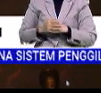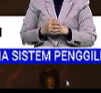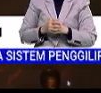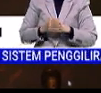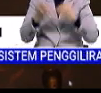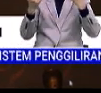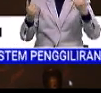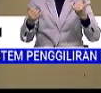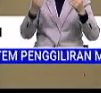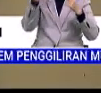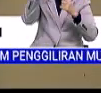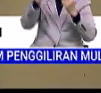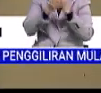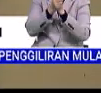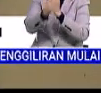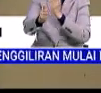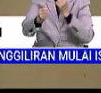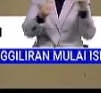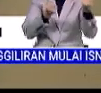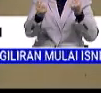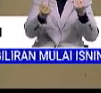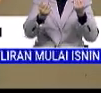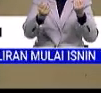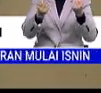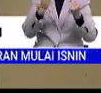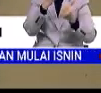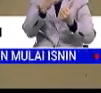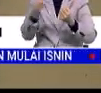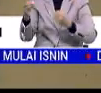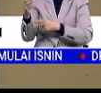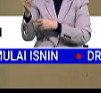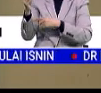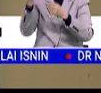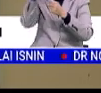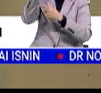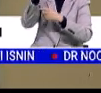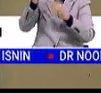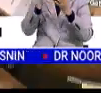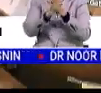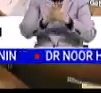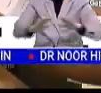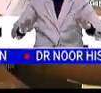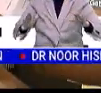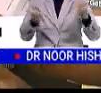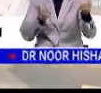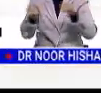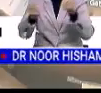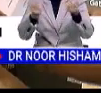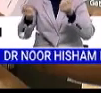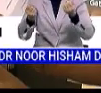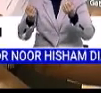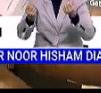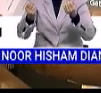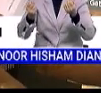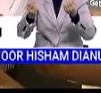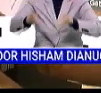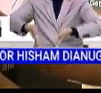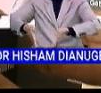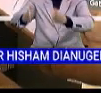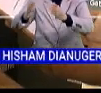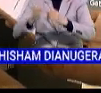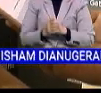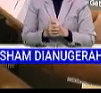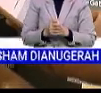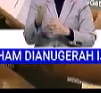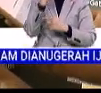cara pemanduan sukan pemotoran, Akademi berkenaan turut mengetengahkan keselamatan pemanduan di jalan raya. But I think clubs is very important. I